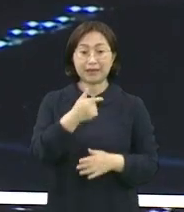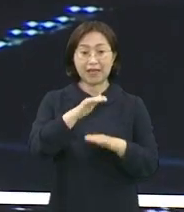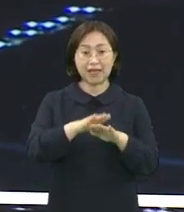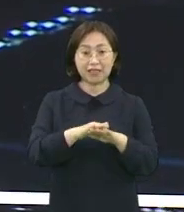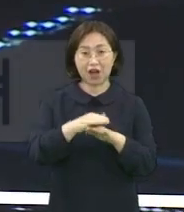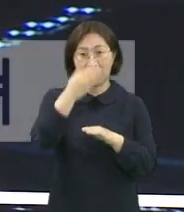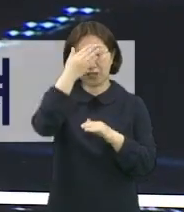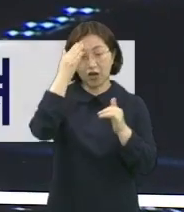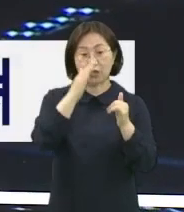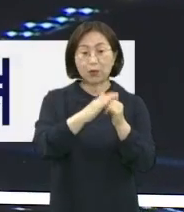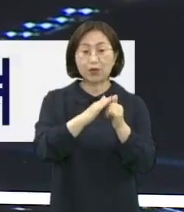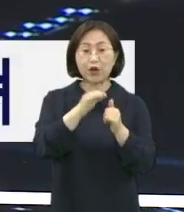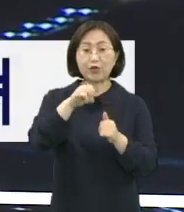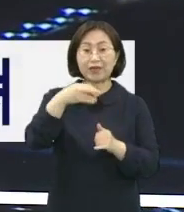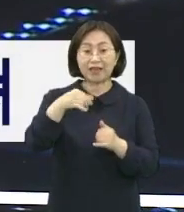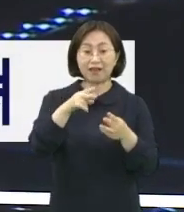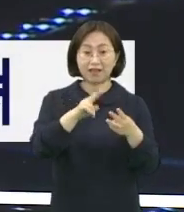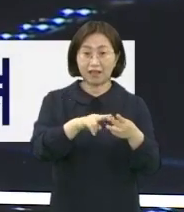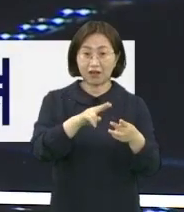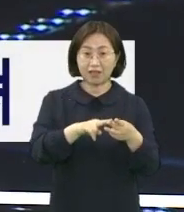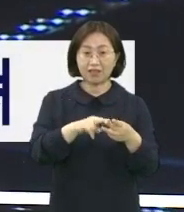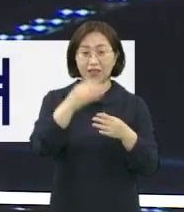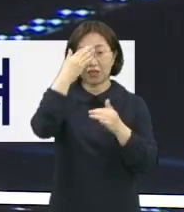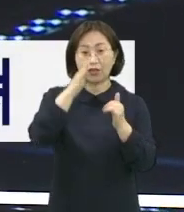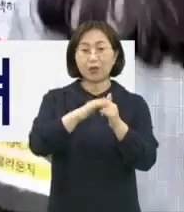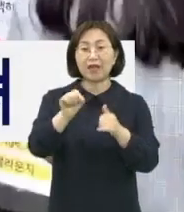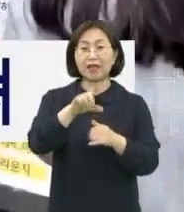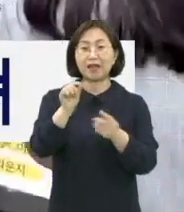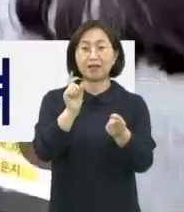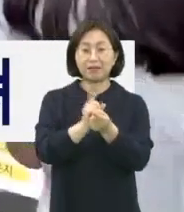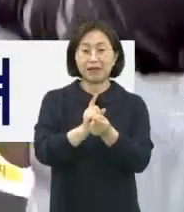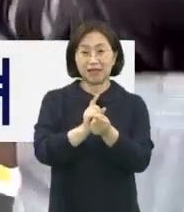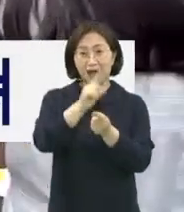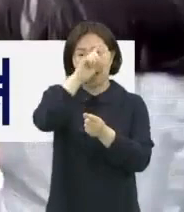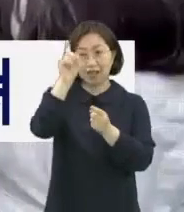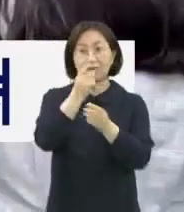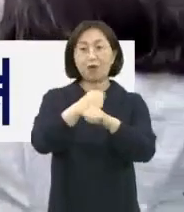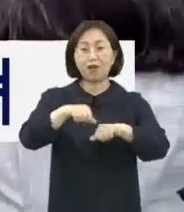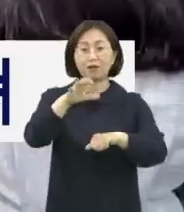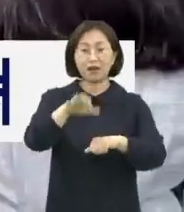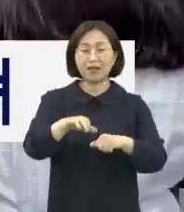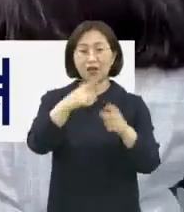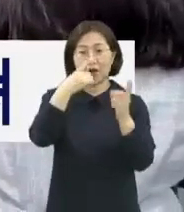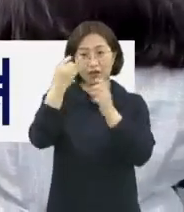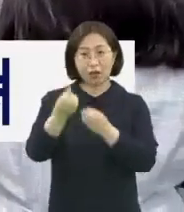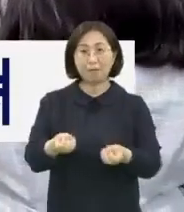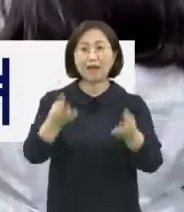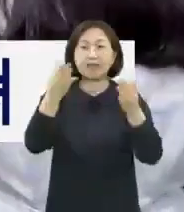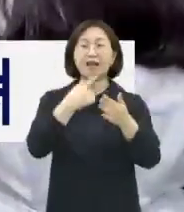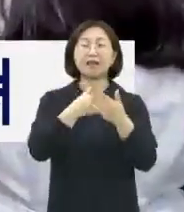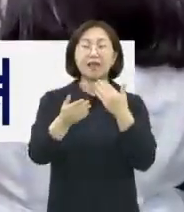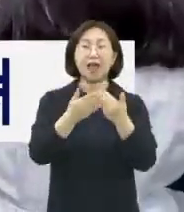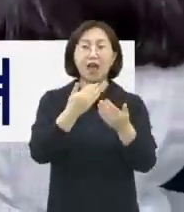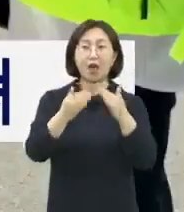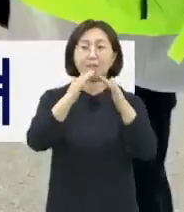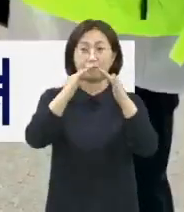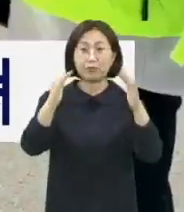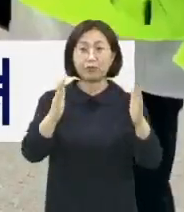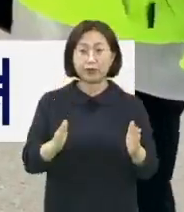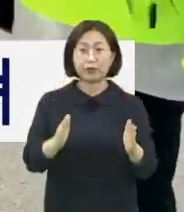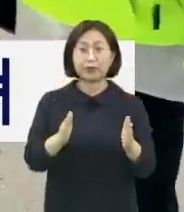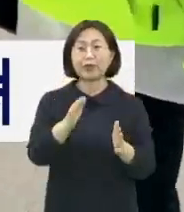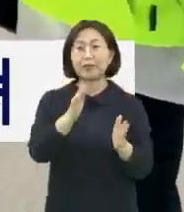대전 청소년 위켄센터는 청소년의 달을 맞아 엑스포 시민광장에서 기념행사와 함께 다양한 체험부스 활동을